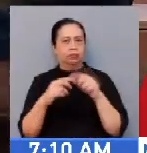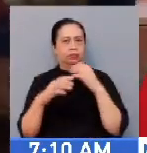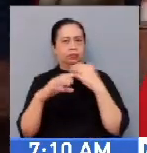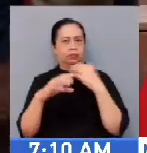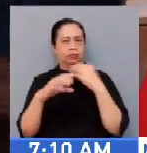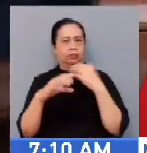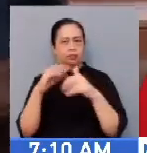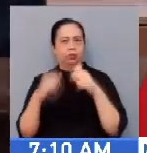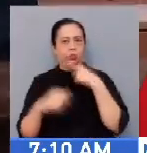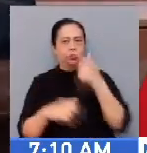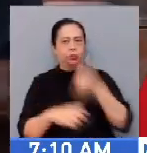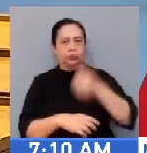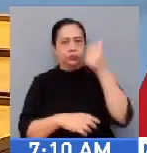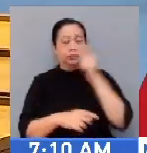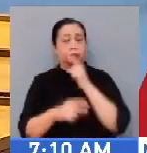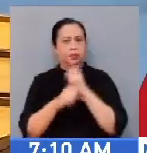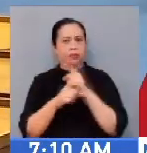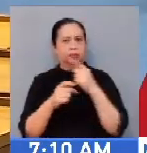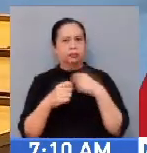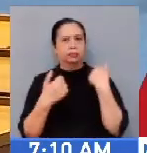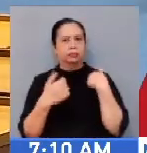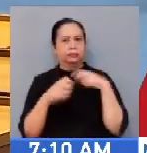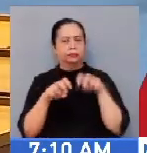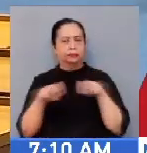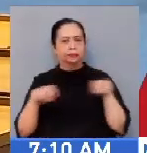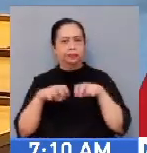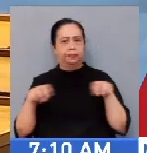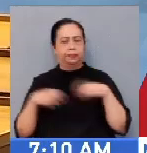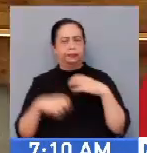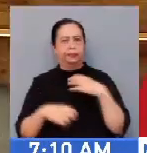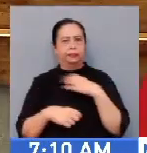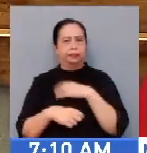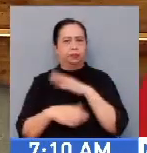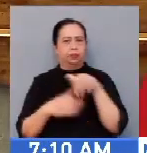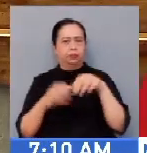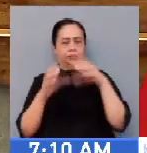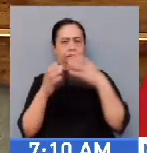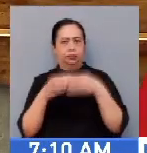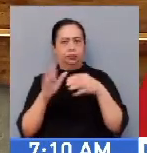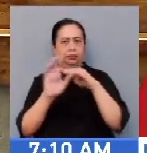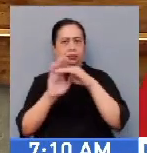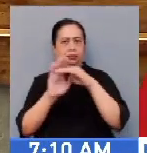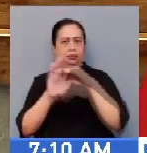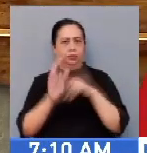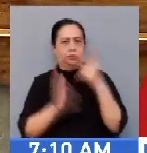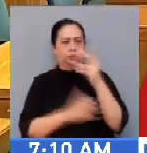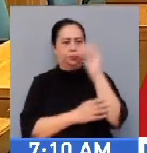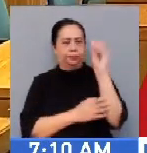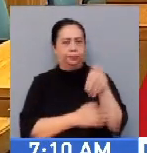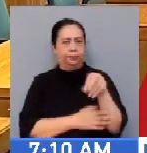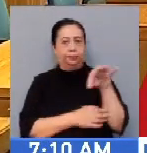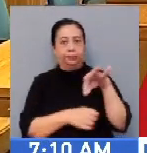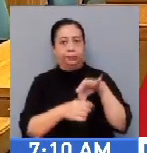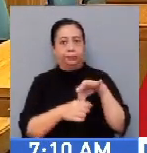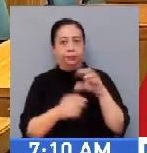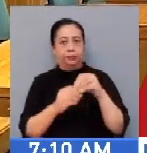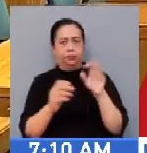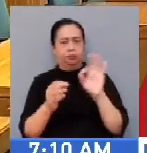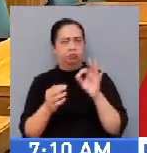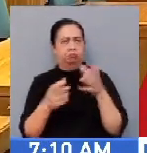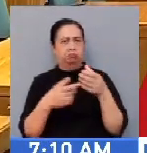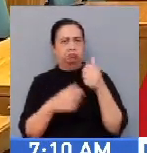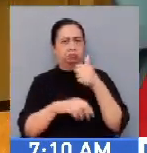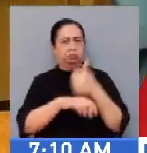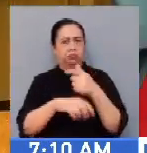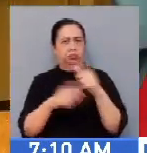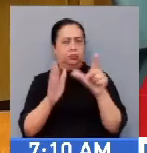sa kamera ang lahat ng party list na nakakuha ng 2% ng mga boto. Walang formula na itinakda ang batas sa pagproklama ng